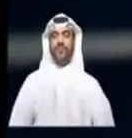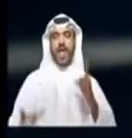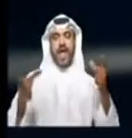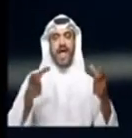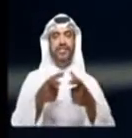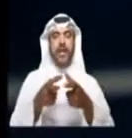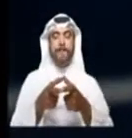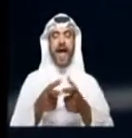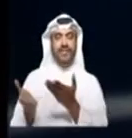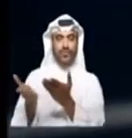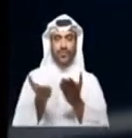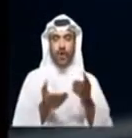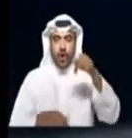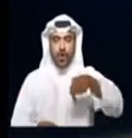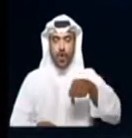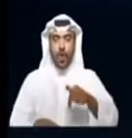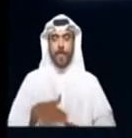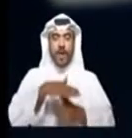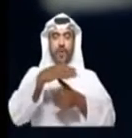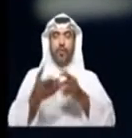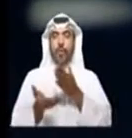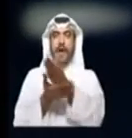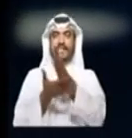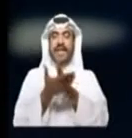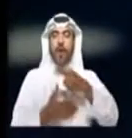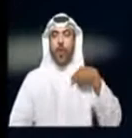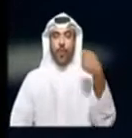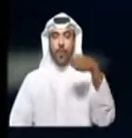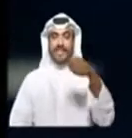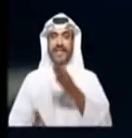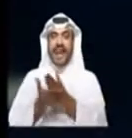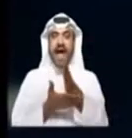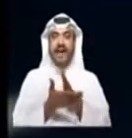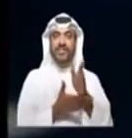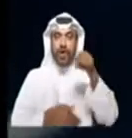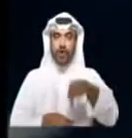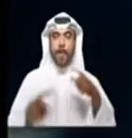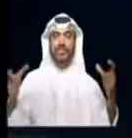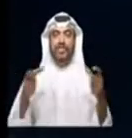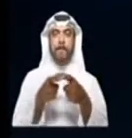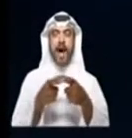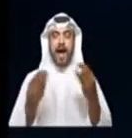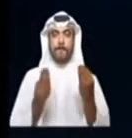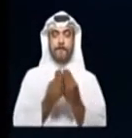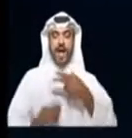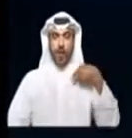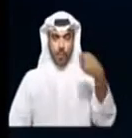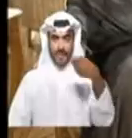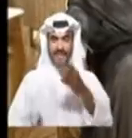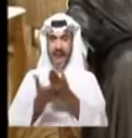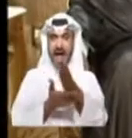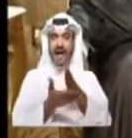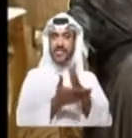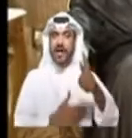اجتمع النائب الأول لرئيس مجلس الوزراء ووزير الخارجية الشيخ صباح الخالد الحمد الصباح اليوم مع وزير خارجية